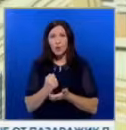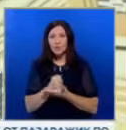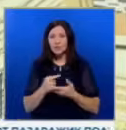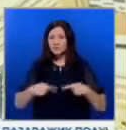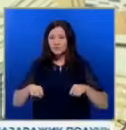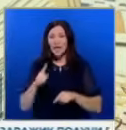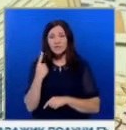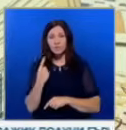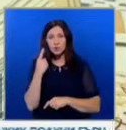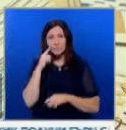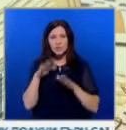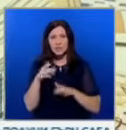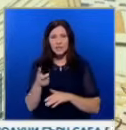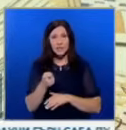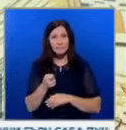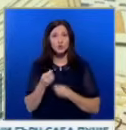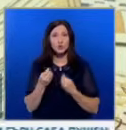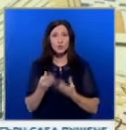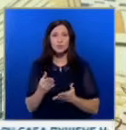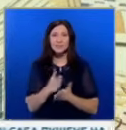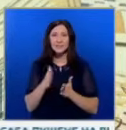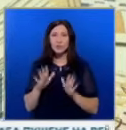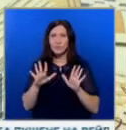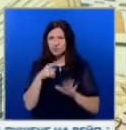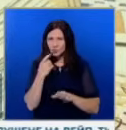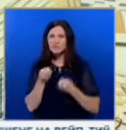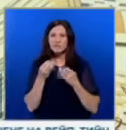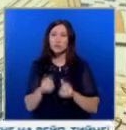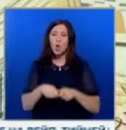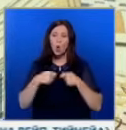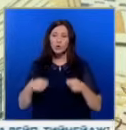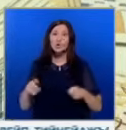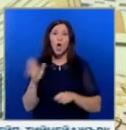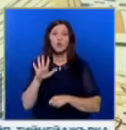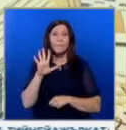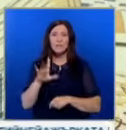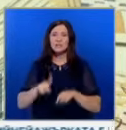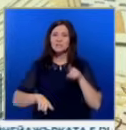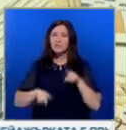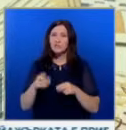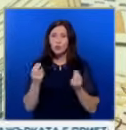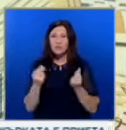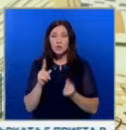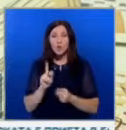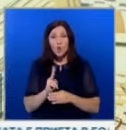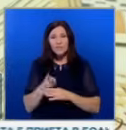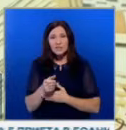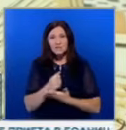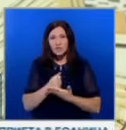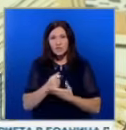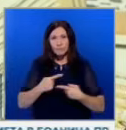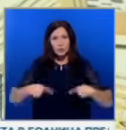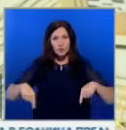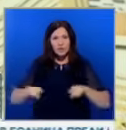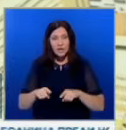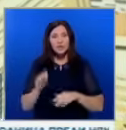прецени. Кредитите ще се отпускат за срок от 10 години с възможност за удължаване за още 5 в зависимост от парите, които влизат в лечебното